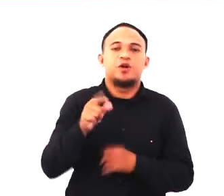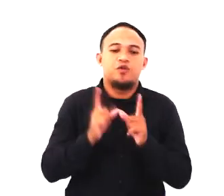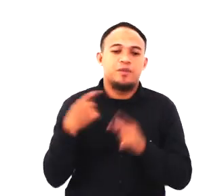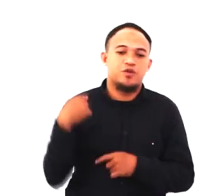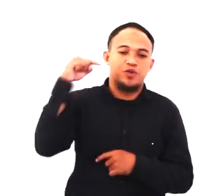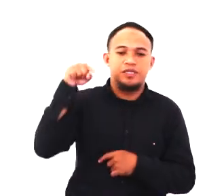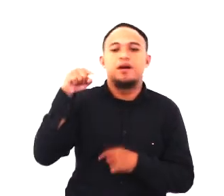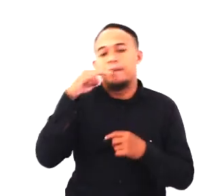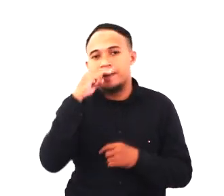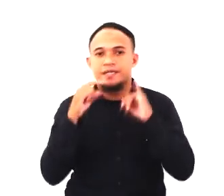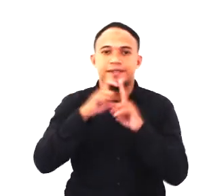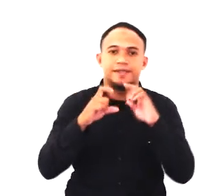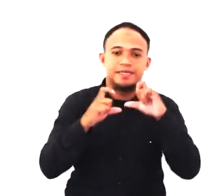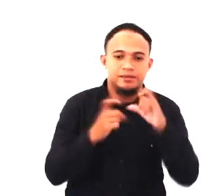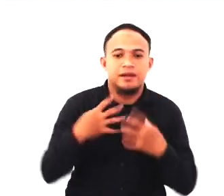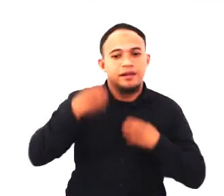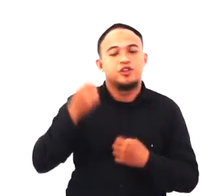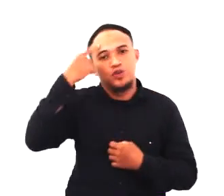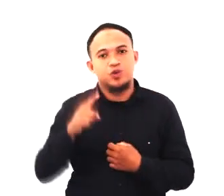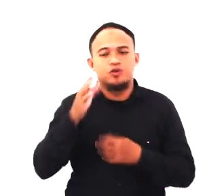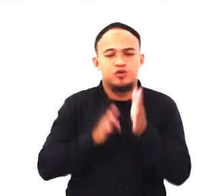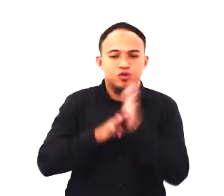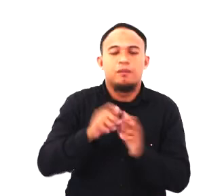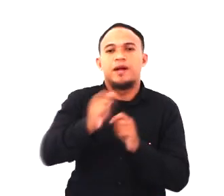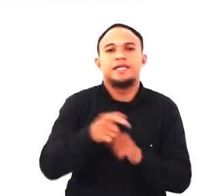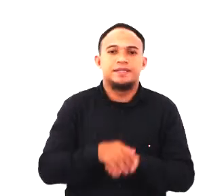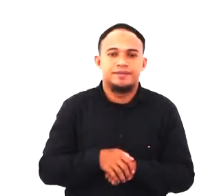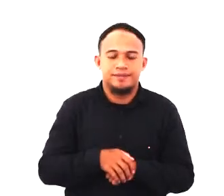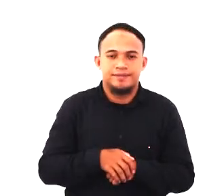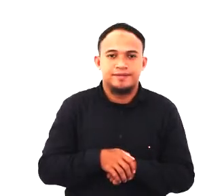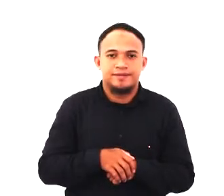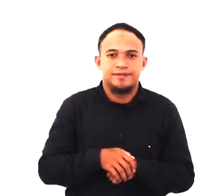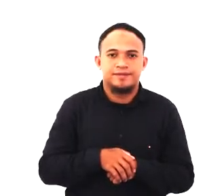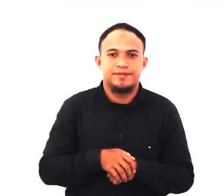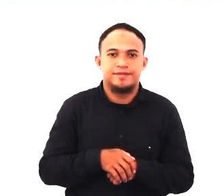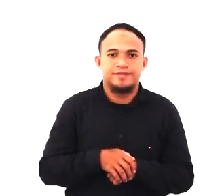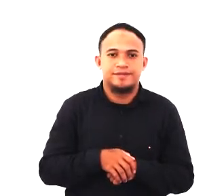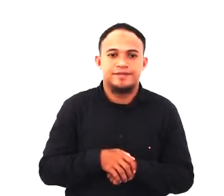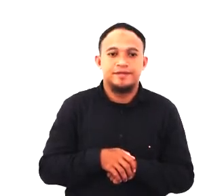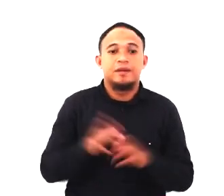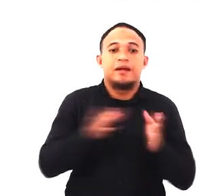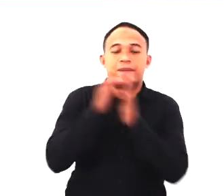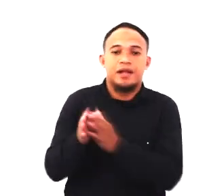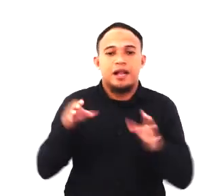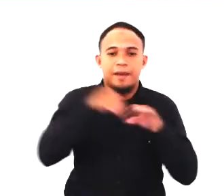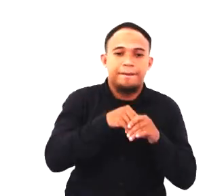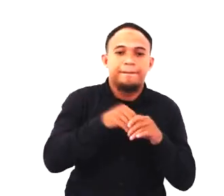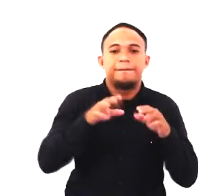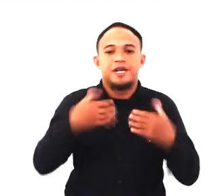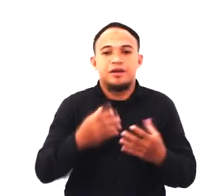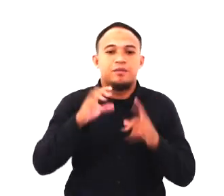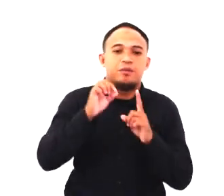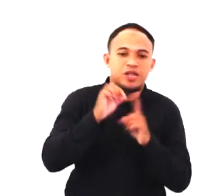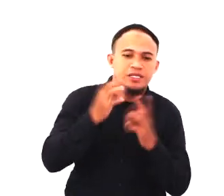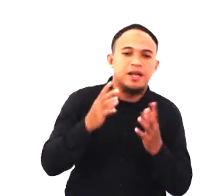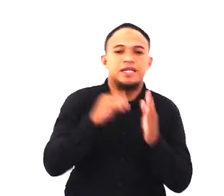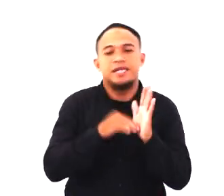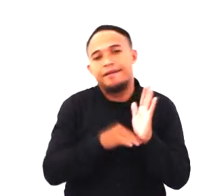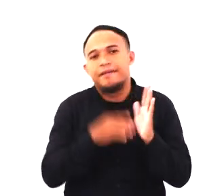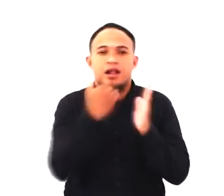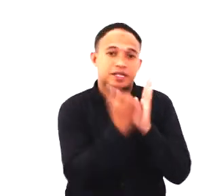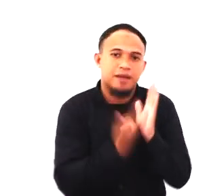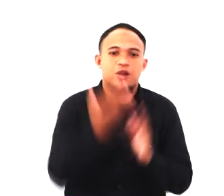Wagub Idris berharap untuk terus memberikan pendampingan pada pelaksanaan pembangunan proyek-proyek strategis di